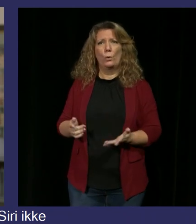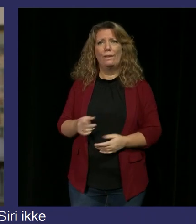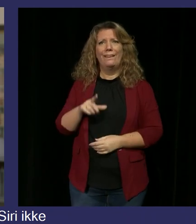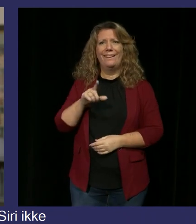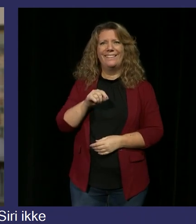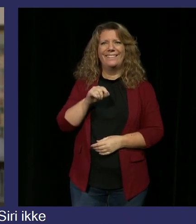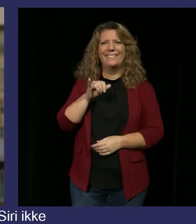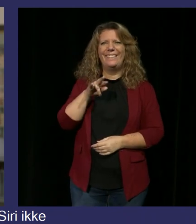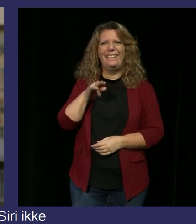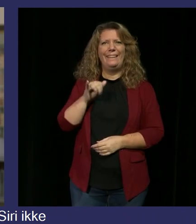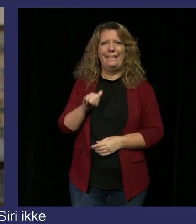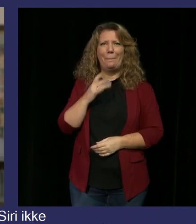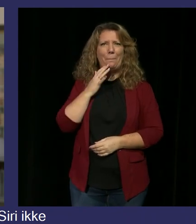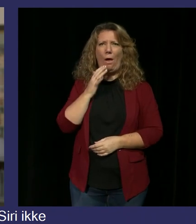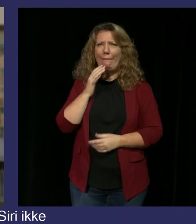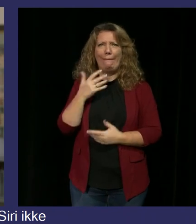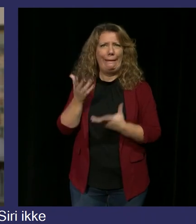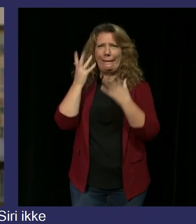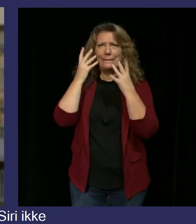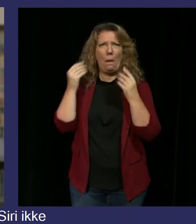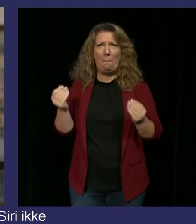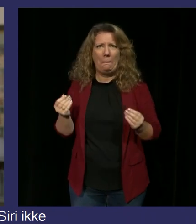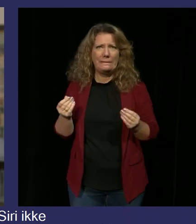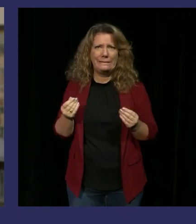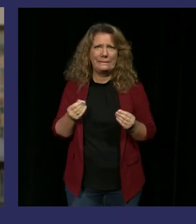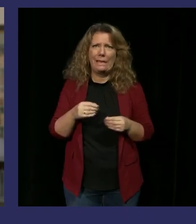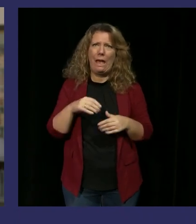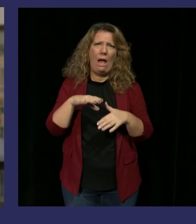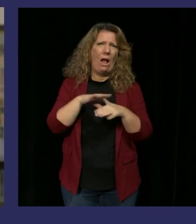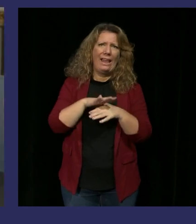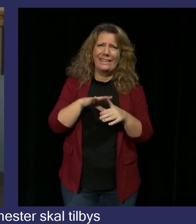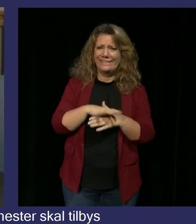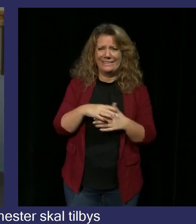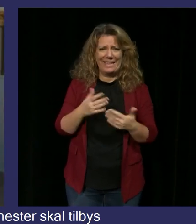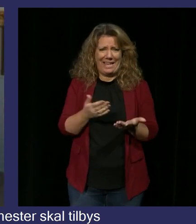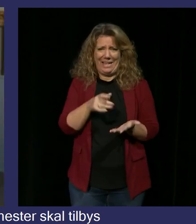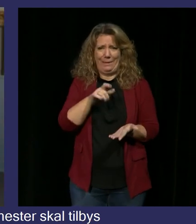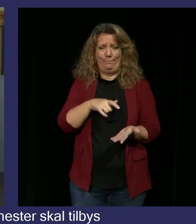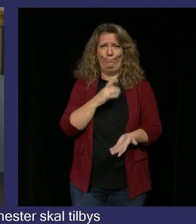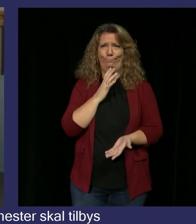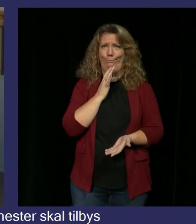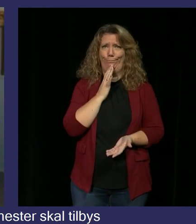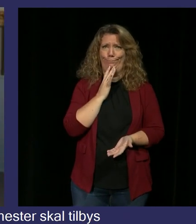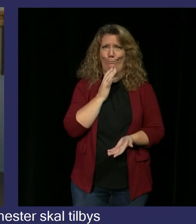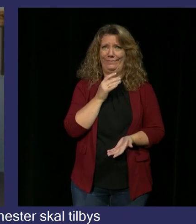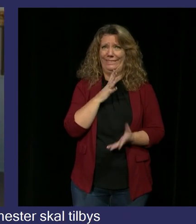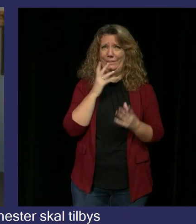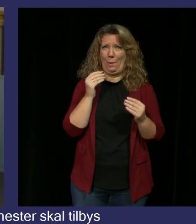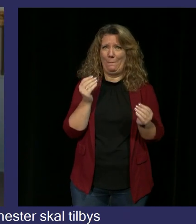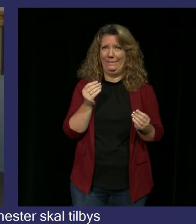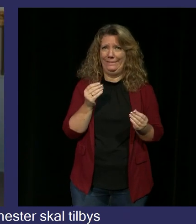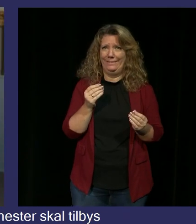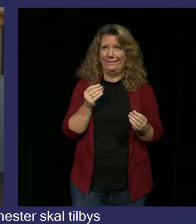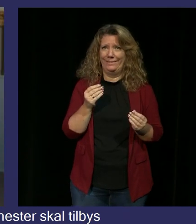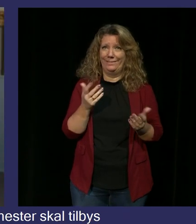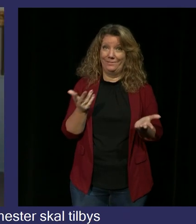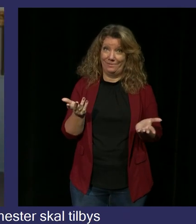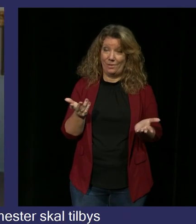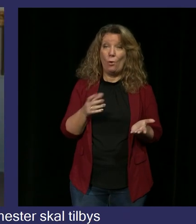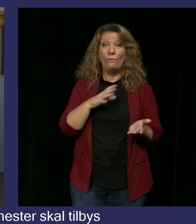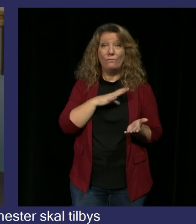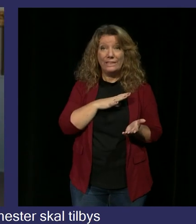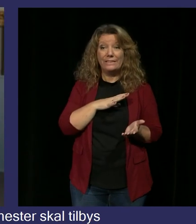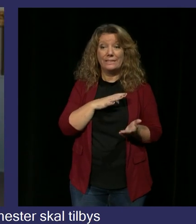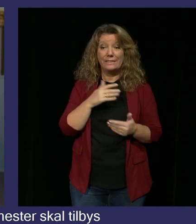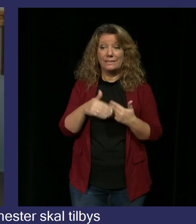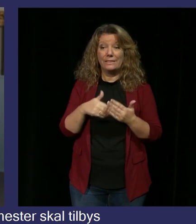ikke nødvendigvis samisk, eller Alexa for den saks skyld. Og hvis det blir sånn at flere